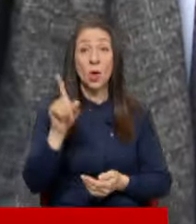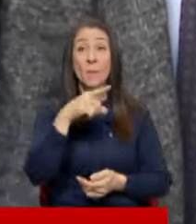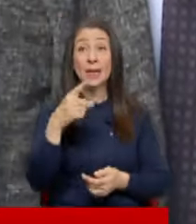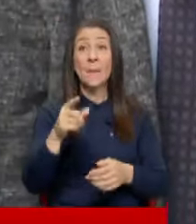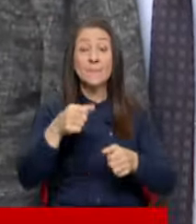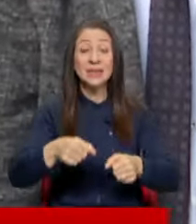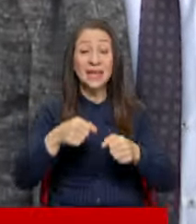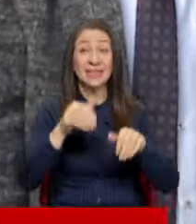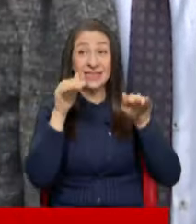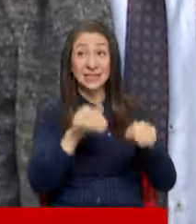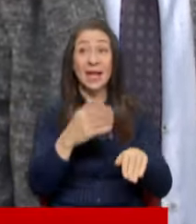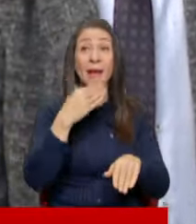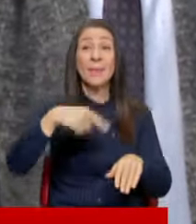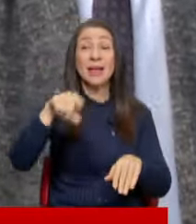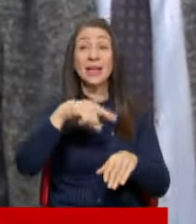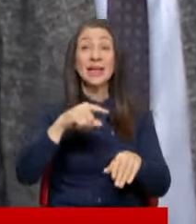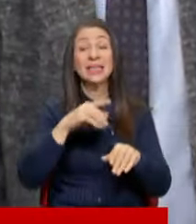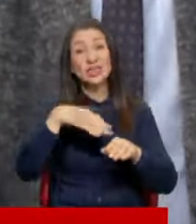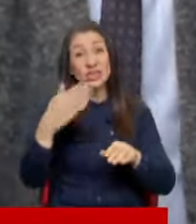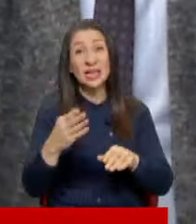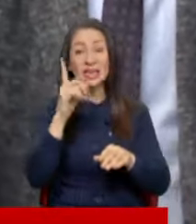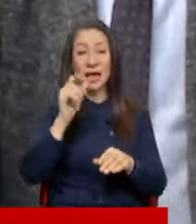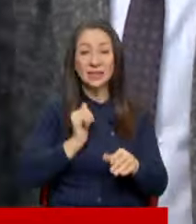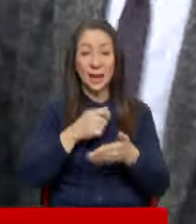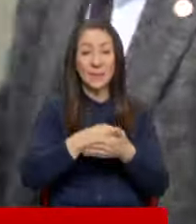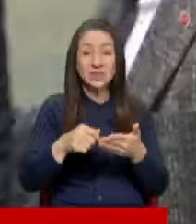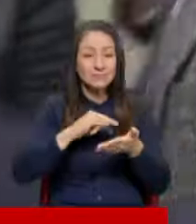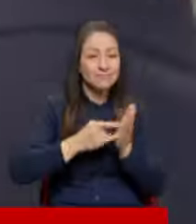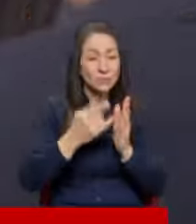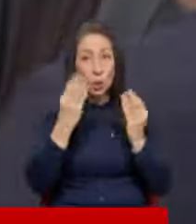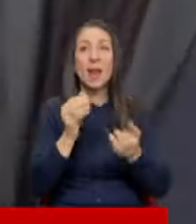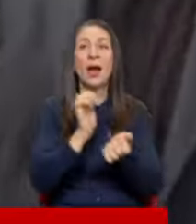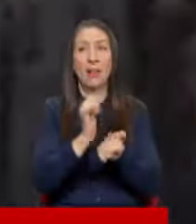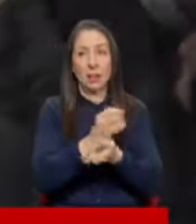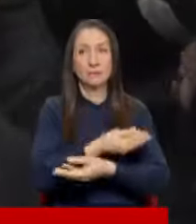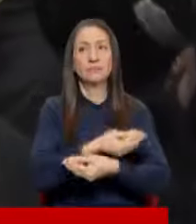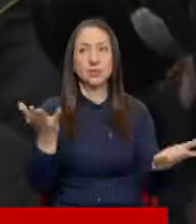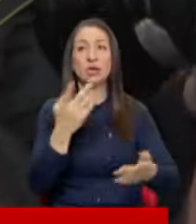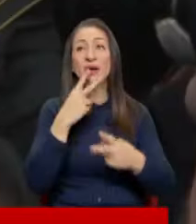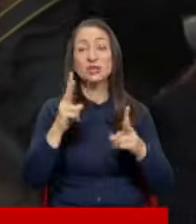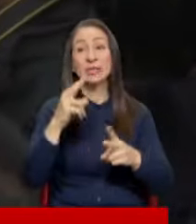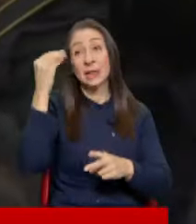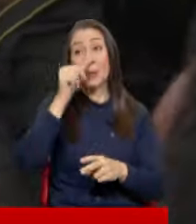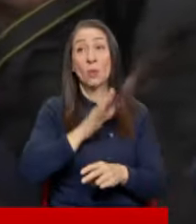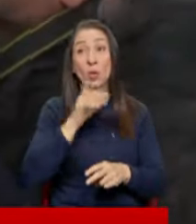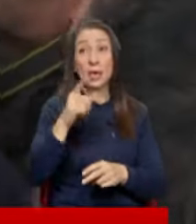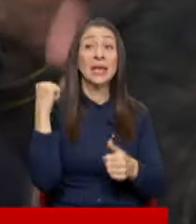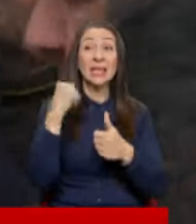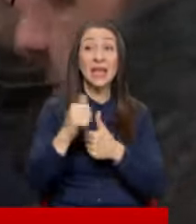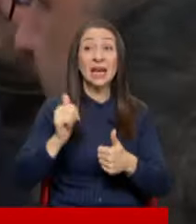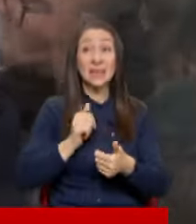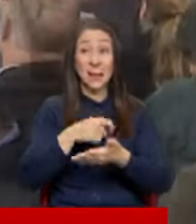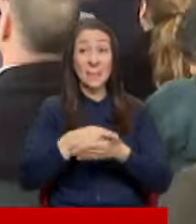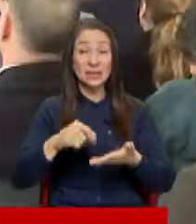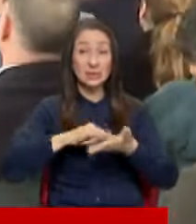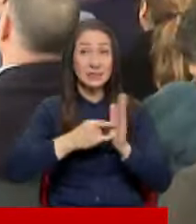liralık pazar desteğinin emeklilerin yanı sıra tek asgari ücretle geçinen ailelere de verileceğini açıkladı İmamoğlu yine asgari